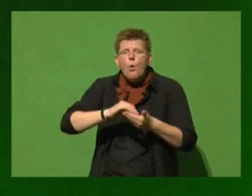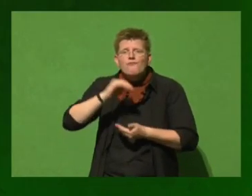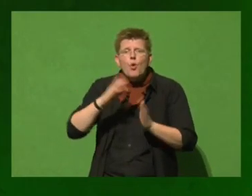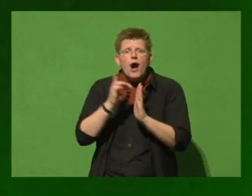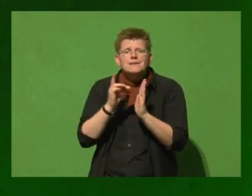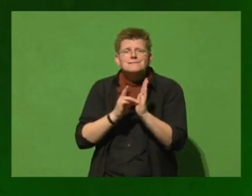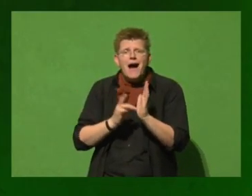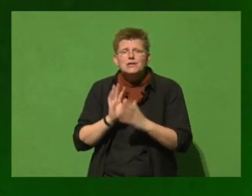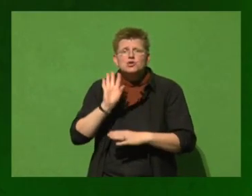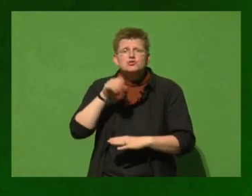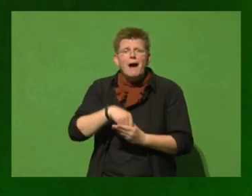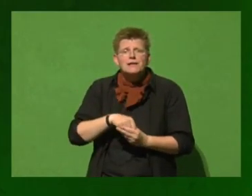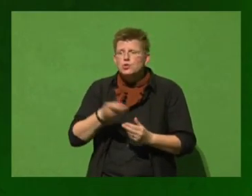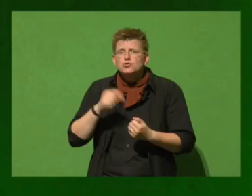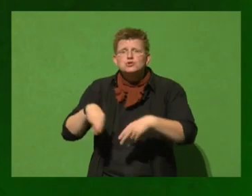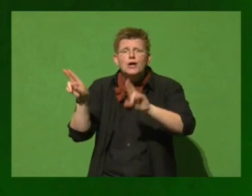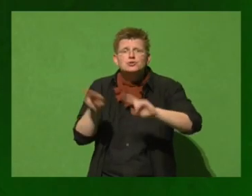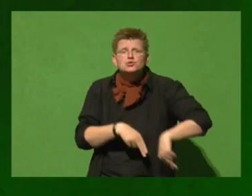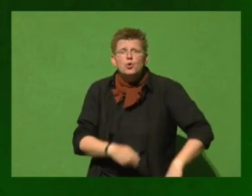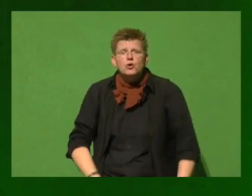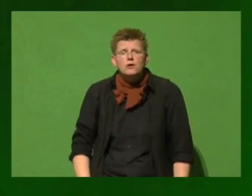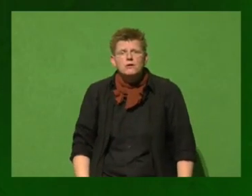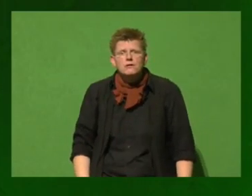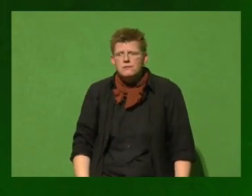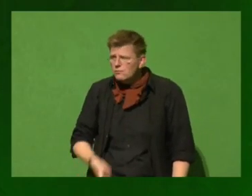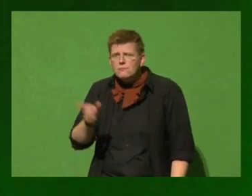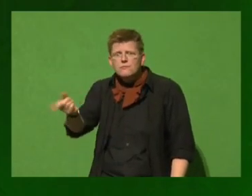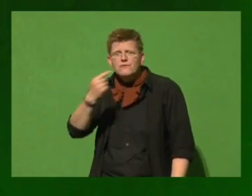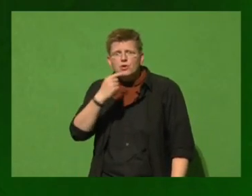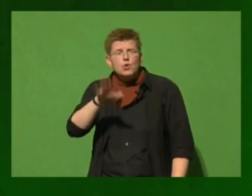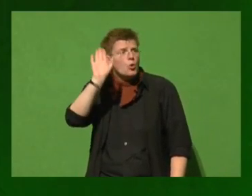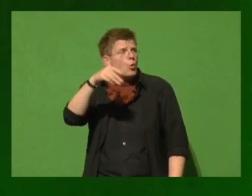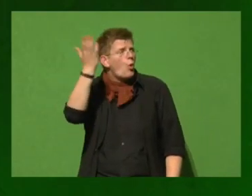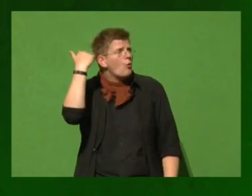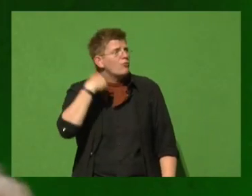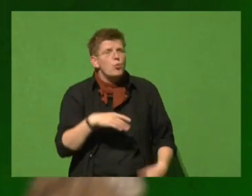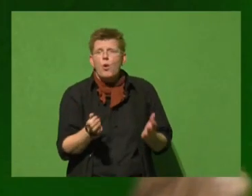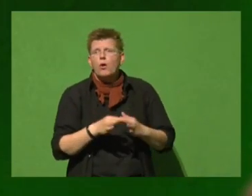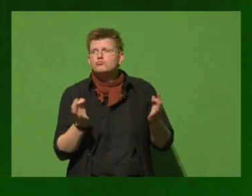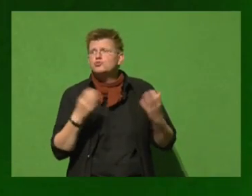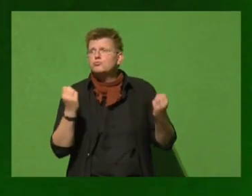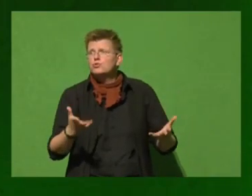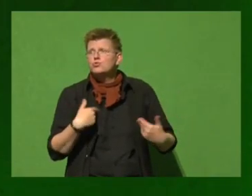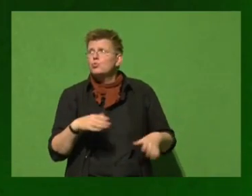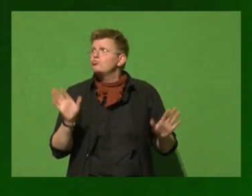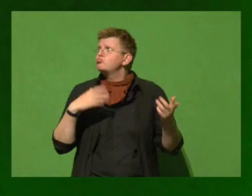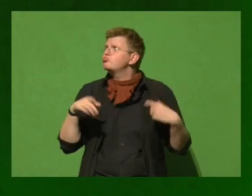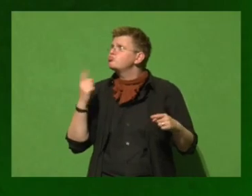man, und sag mal, tut damit, als sei überhaupt nichts gewesen. Die